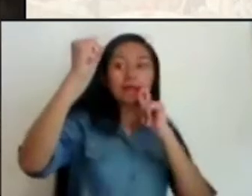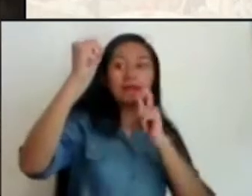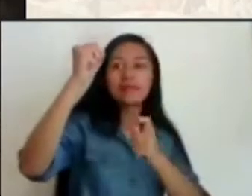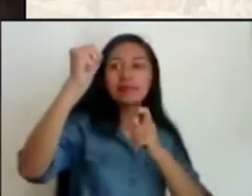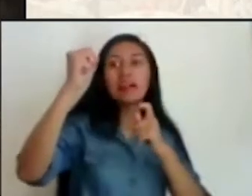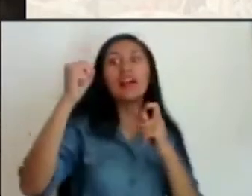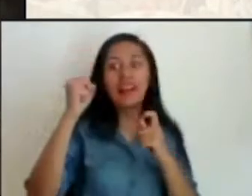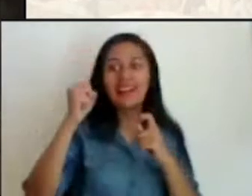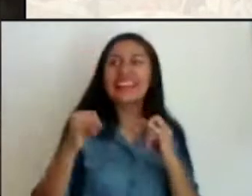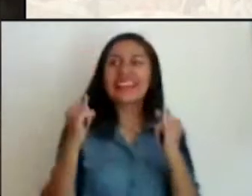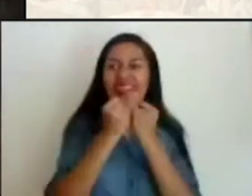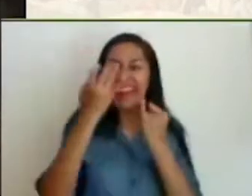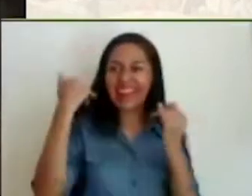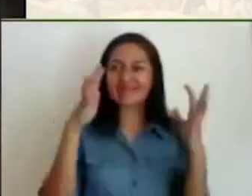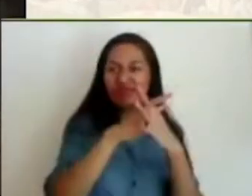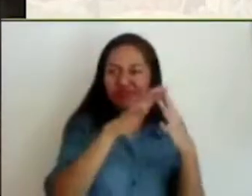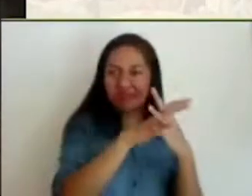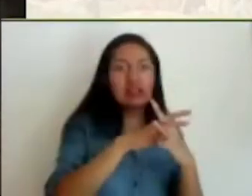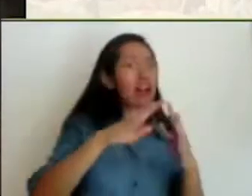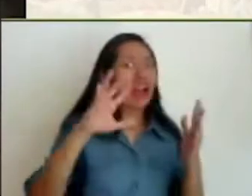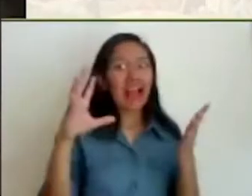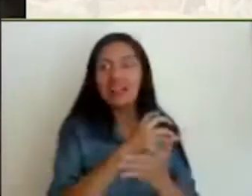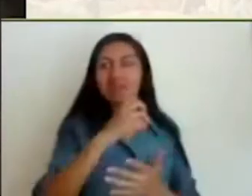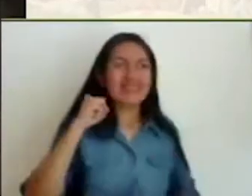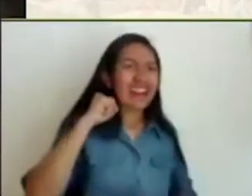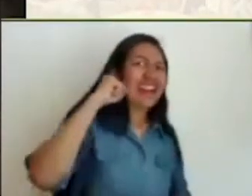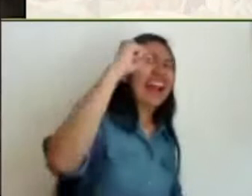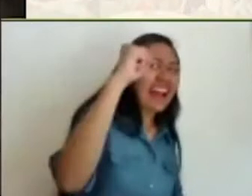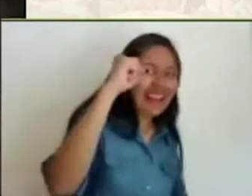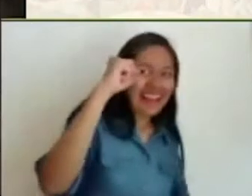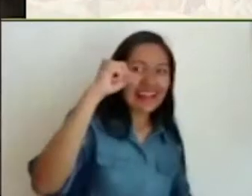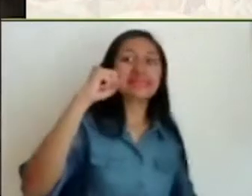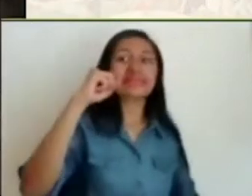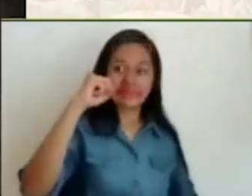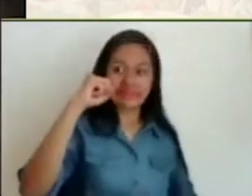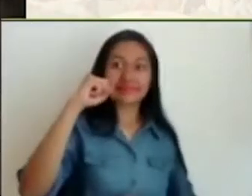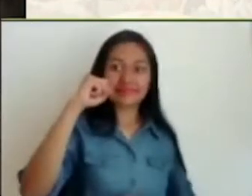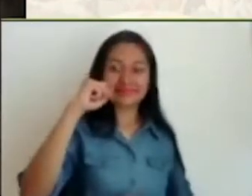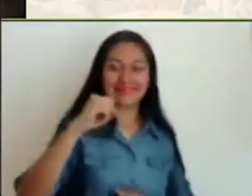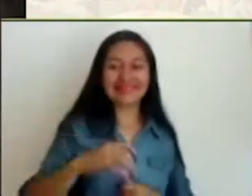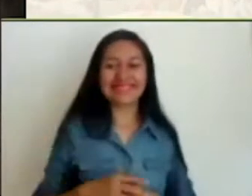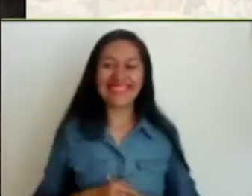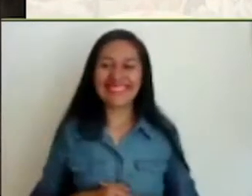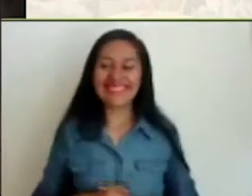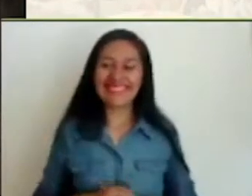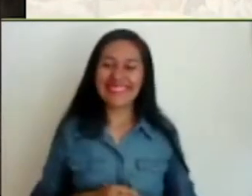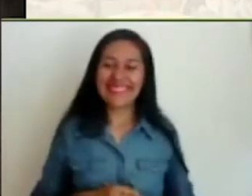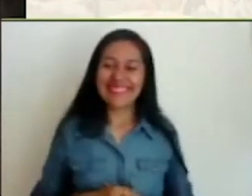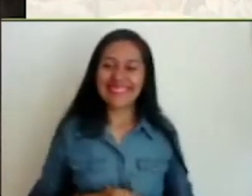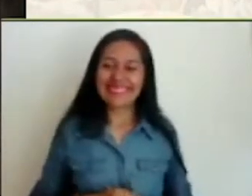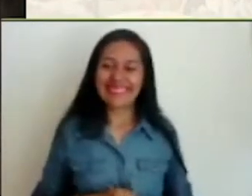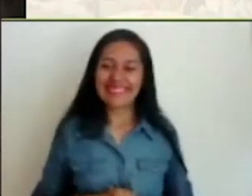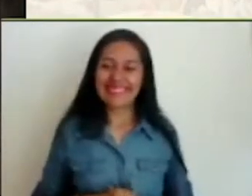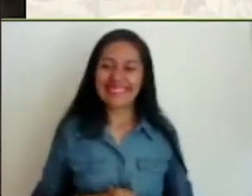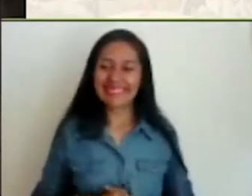turcos. In basso nell'immagine che vediamo, il rovescio della moneta, che presenta una